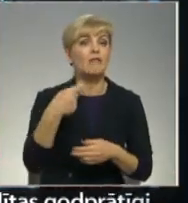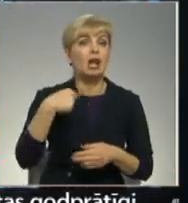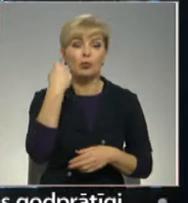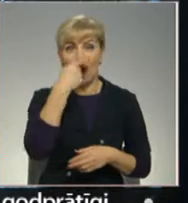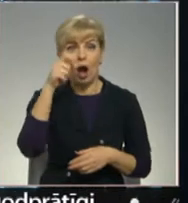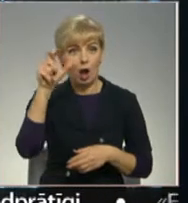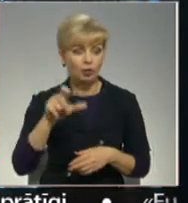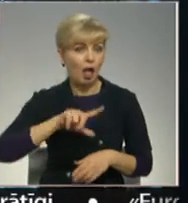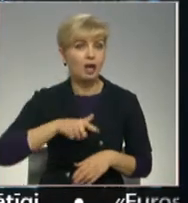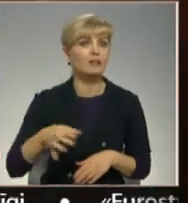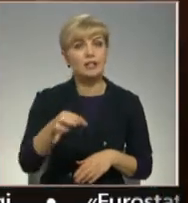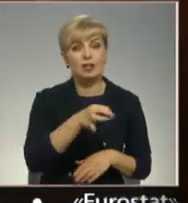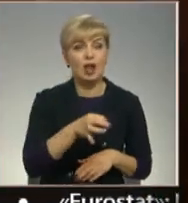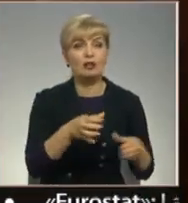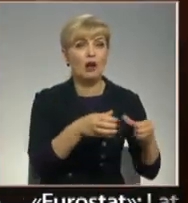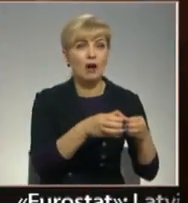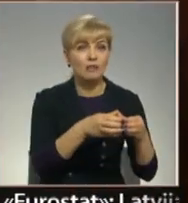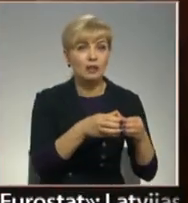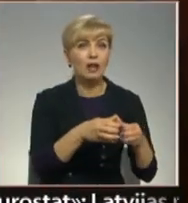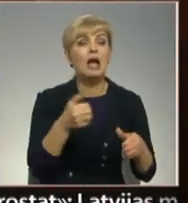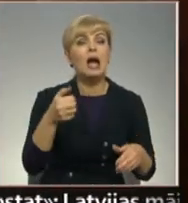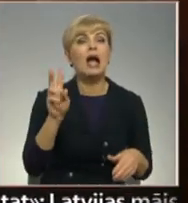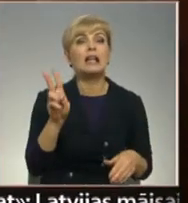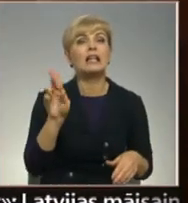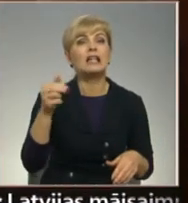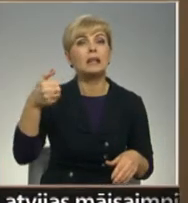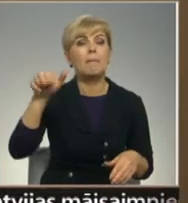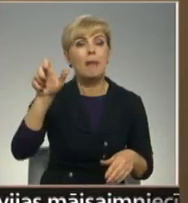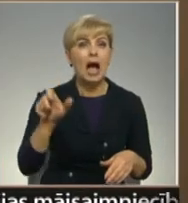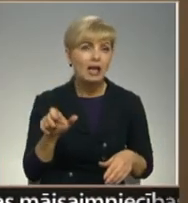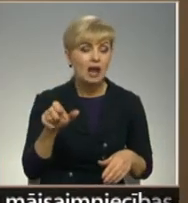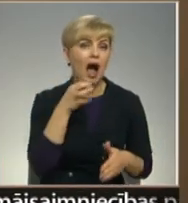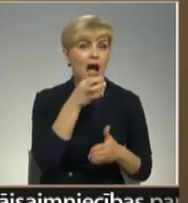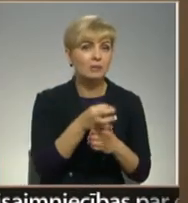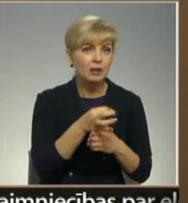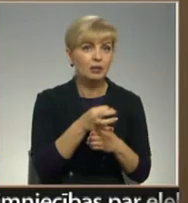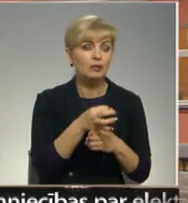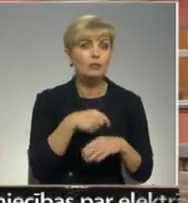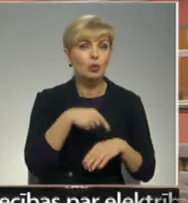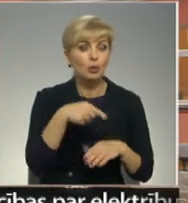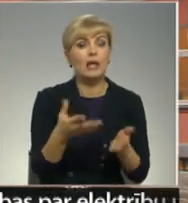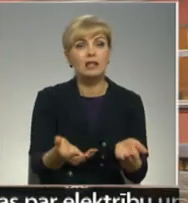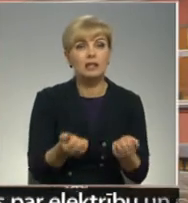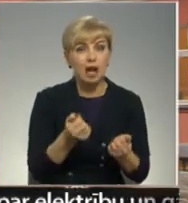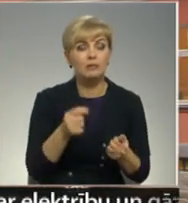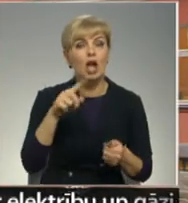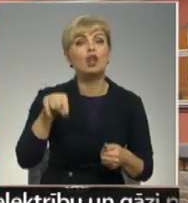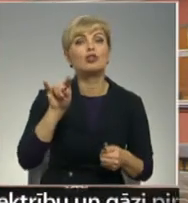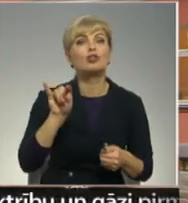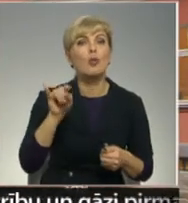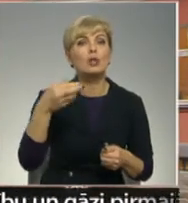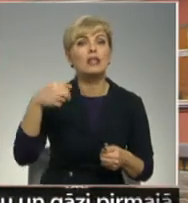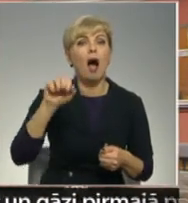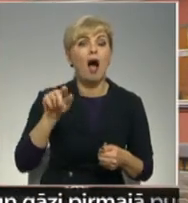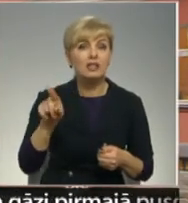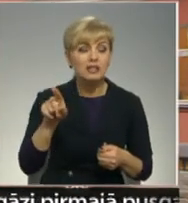autorēm Latvijas reģiona apvienības deputāta Nelija Kleinberga apstiprina, ka atbildes lielākoties jūta saņēmusi. Tikmēr Kārlis Šadurskis norāda,